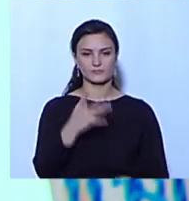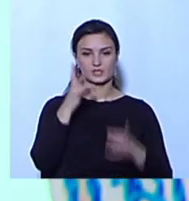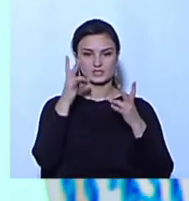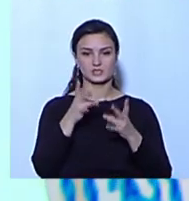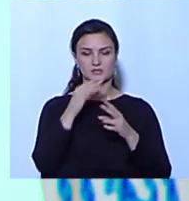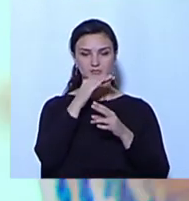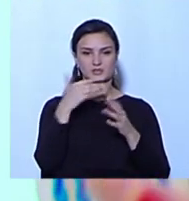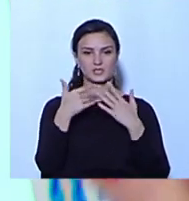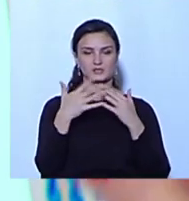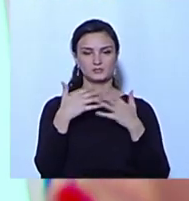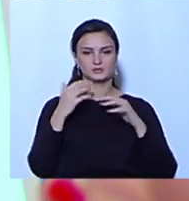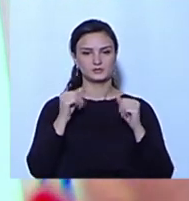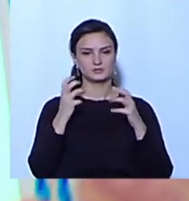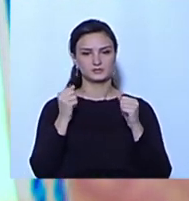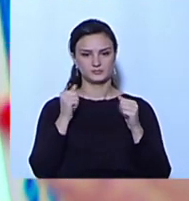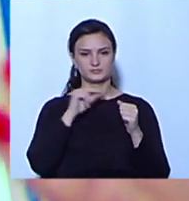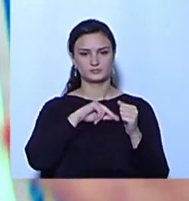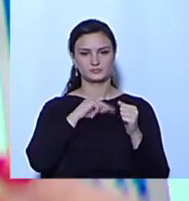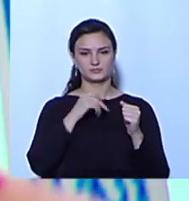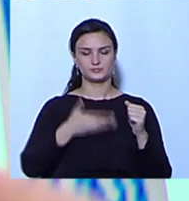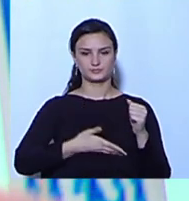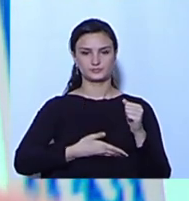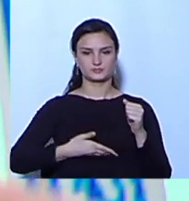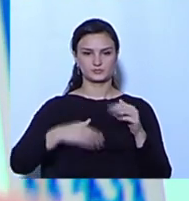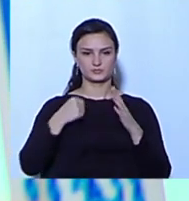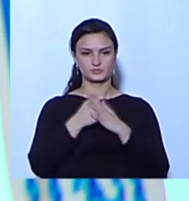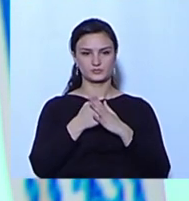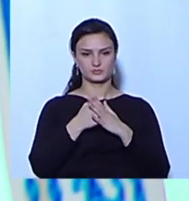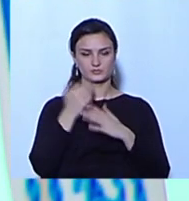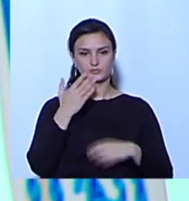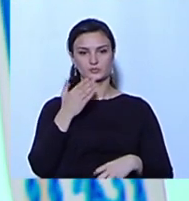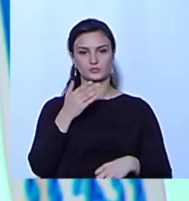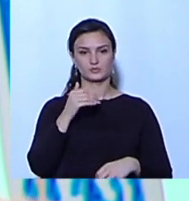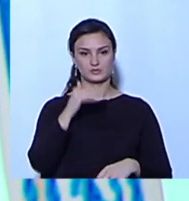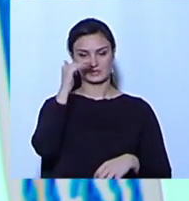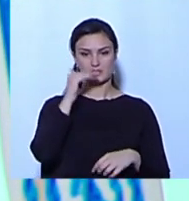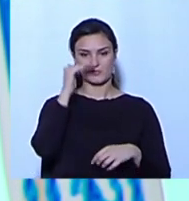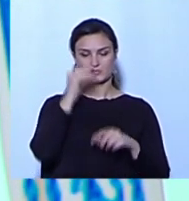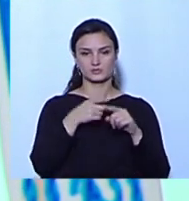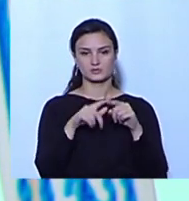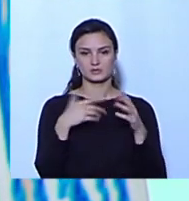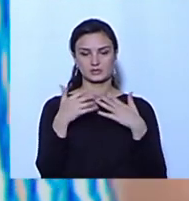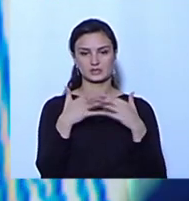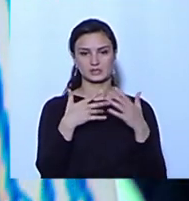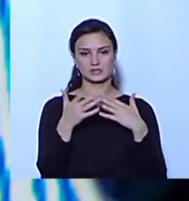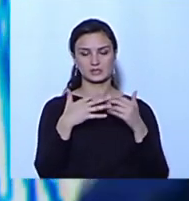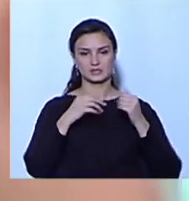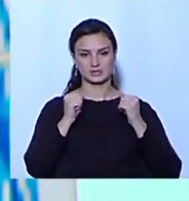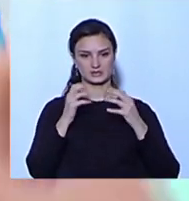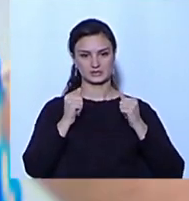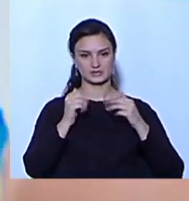აქა ხელებს ჩვენ არაფერი არ გვექნება. ანუ ეს გულმკერდის დონეა. გულმკერდი, აი აქაც. აი აქ თუ არის დაზიანება, იმიტომ რომ ხელის